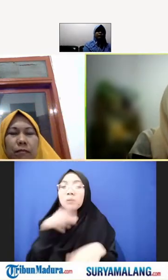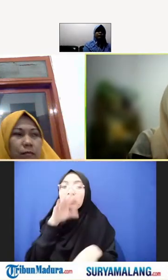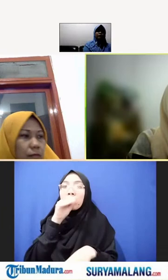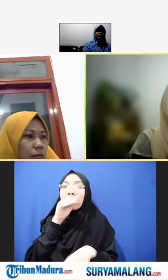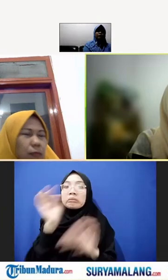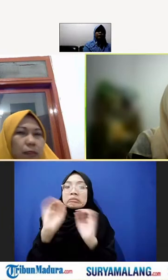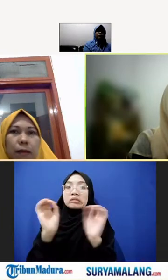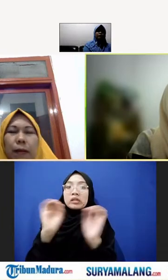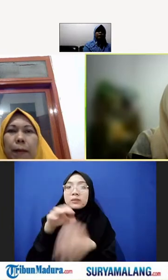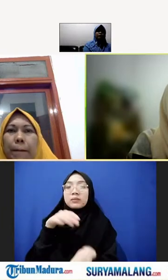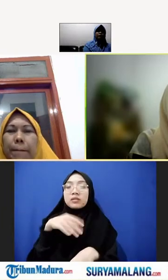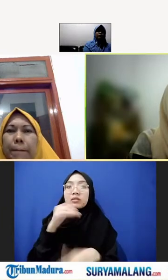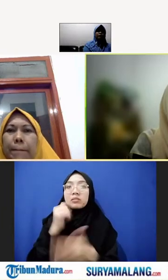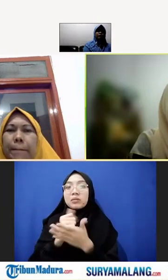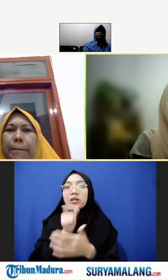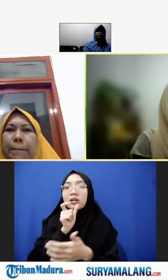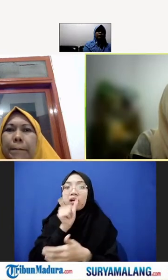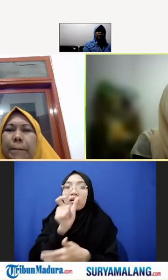yang keluar sama sekali?